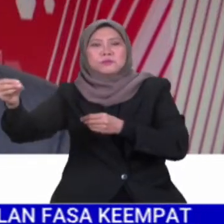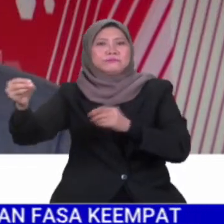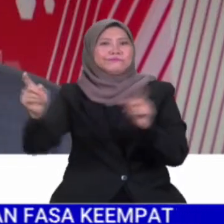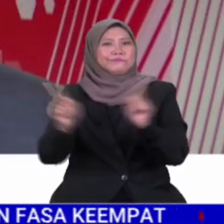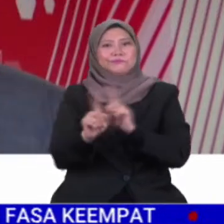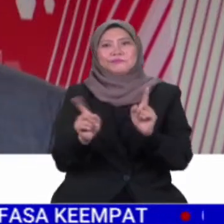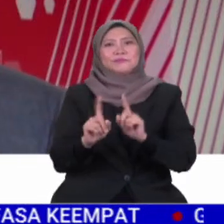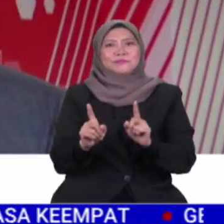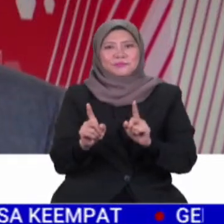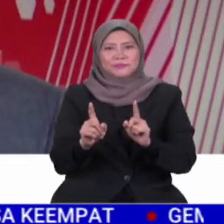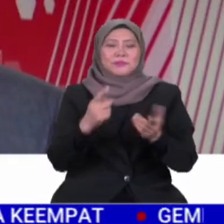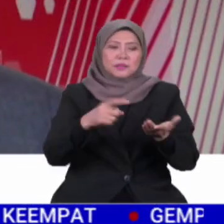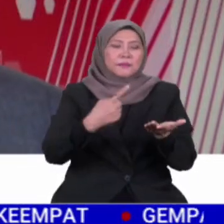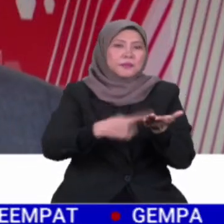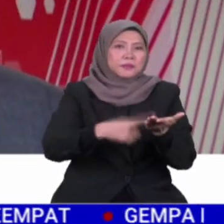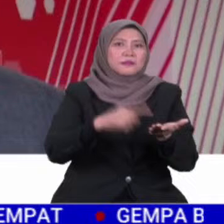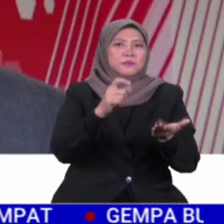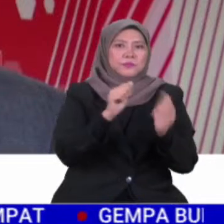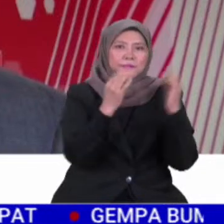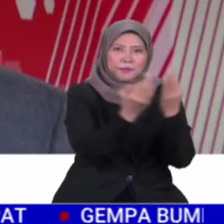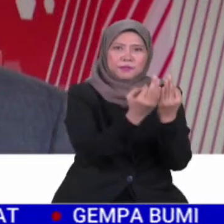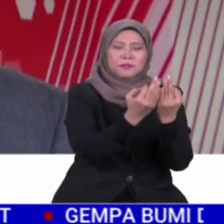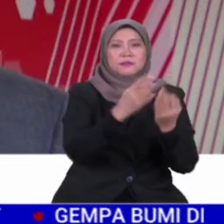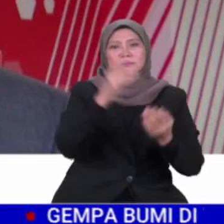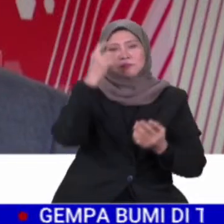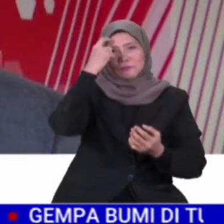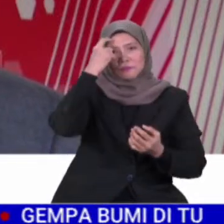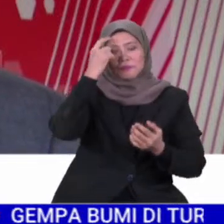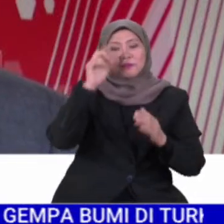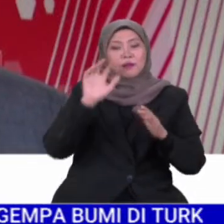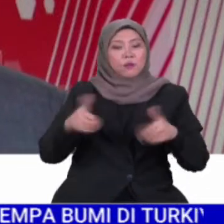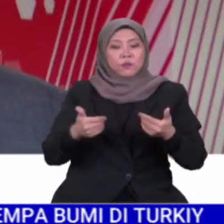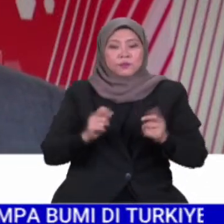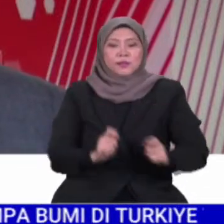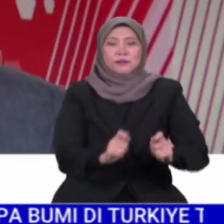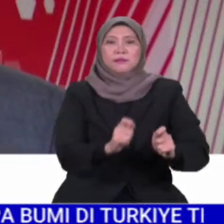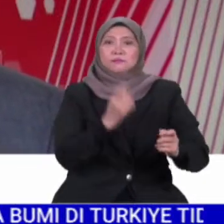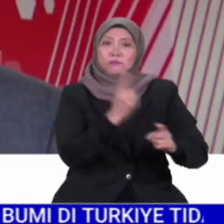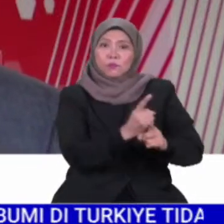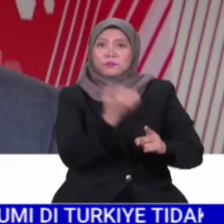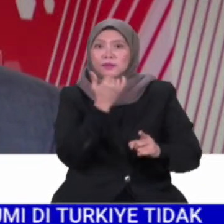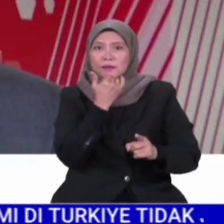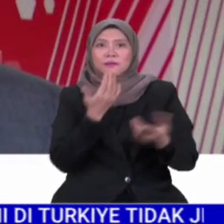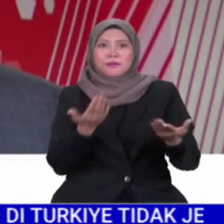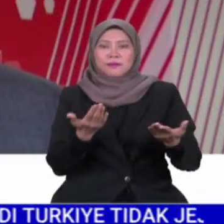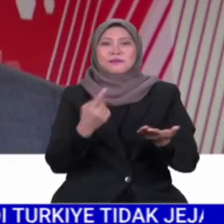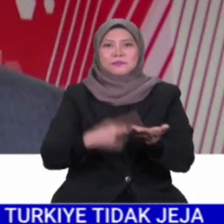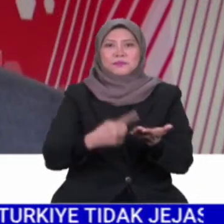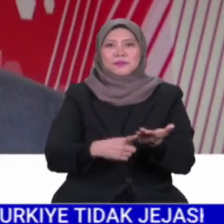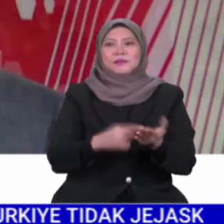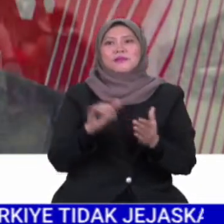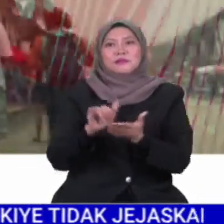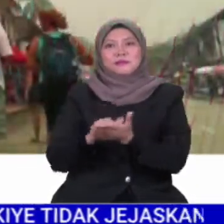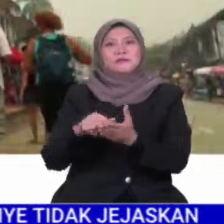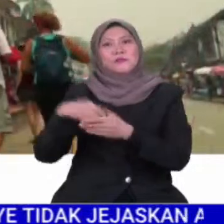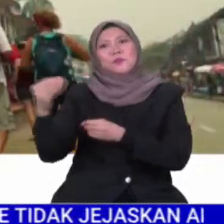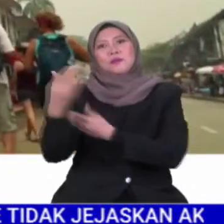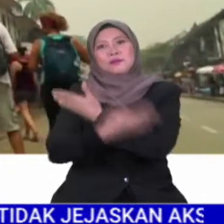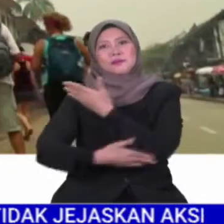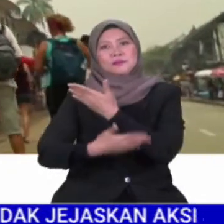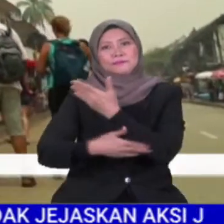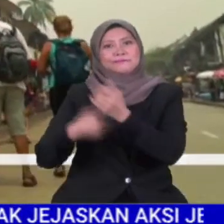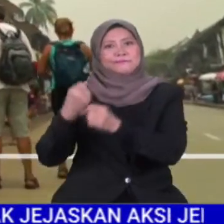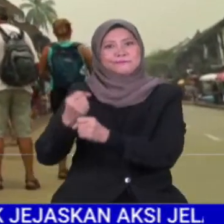lara. Tetapi kita kena memikirkan kesan dan akibat daripada tindakan kita. Ini salah satu untuk kerja di luar negara.